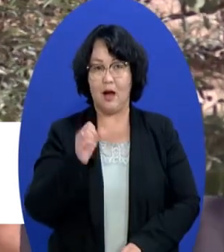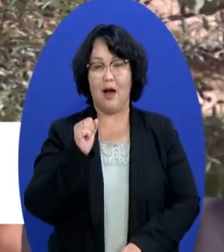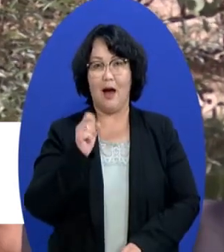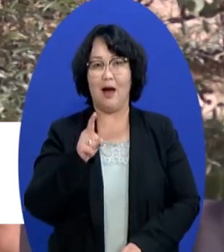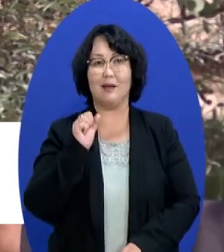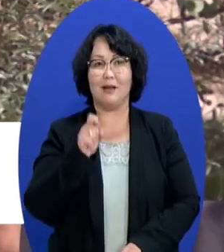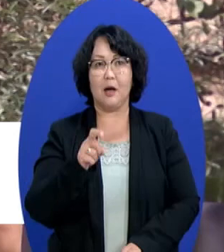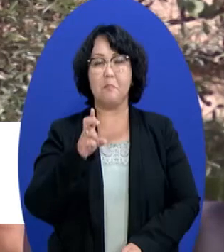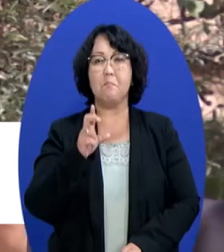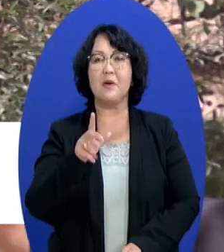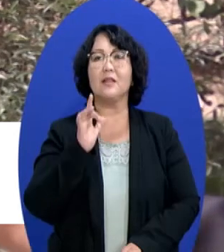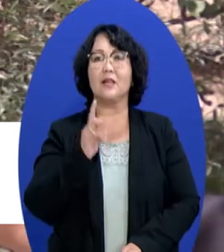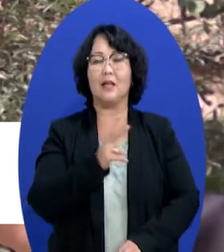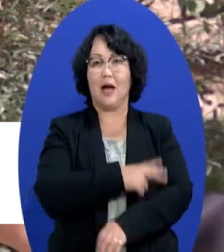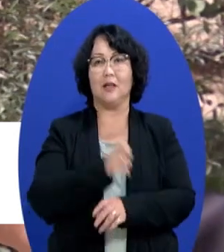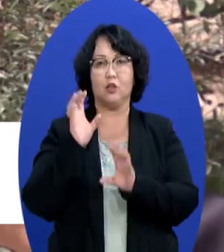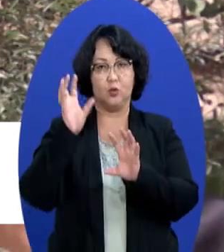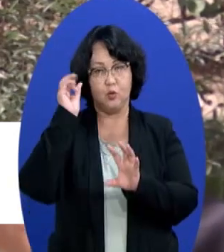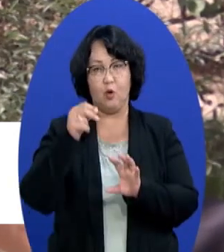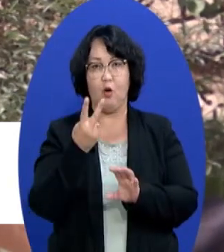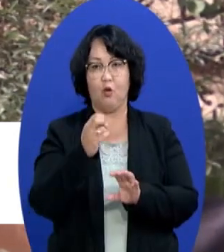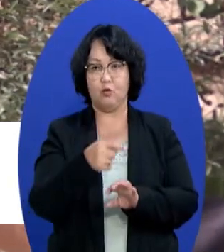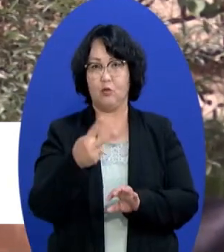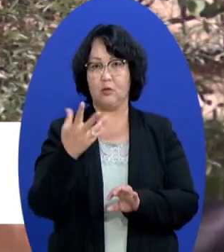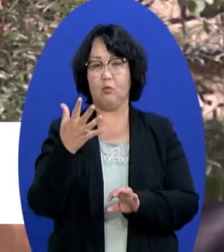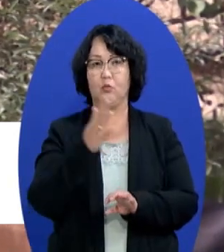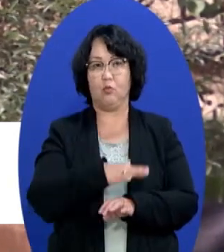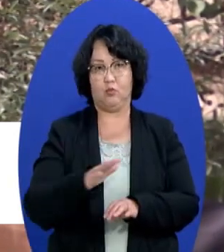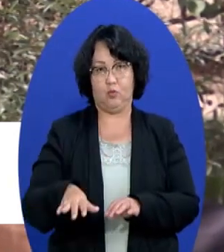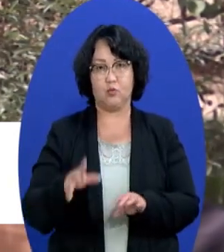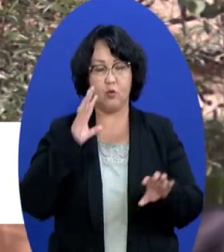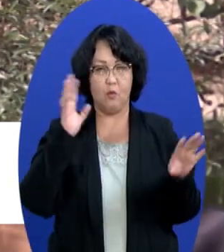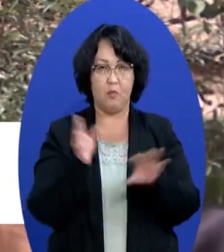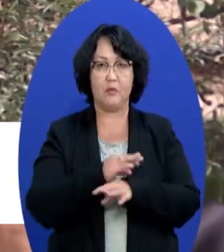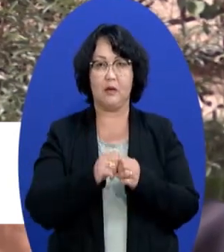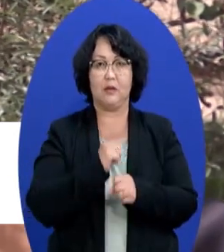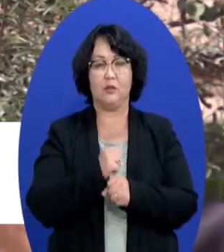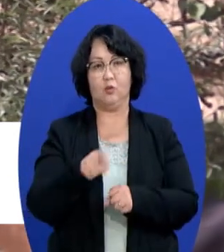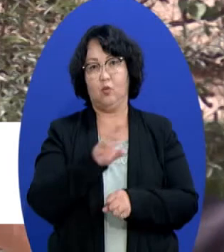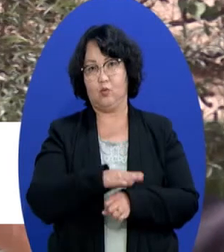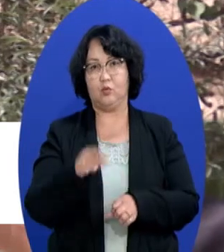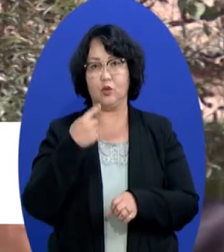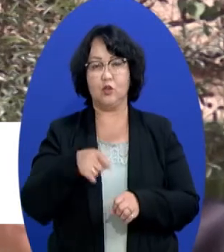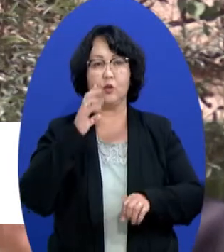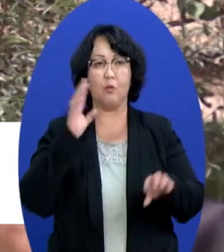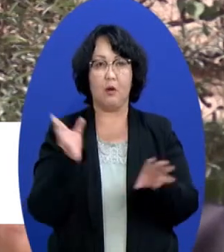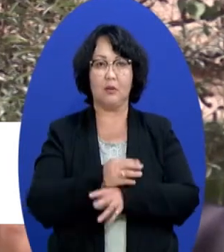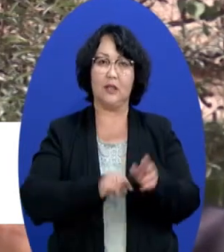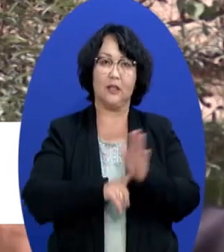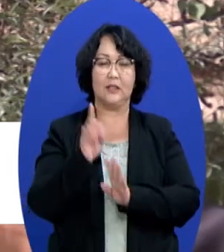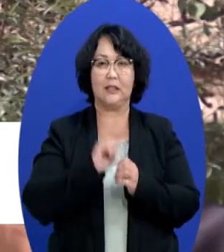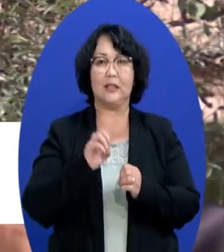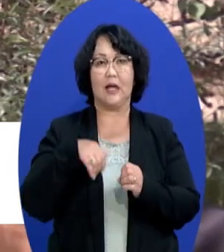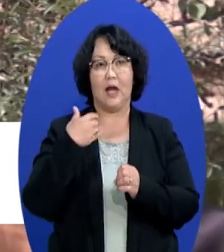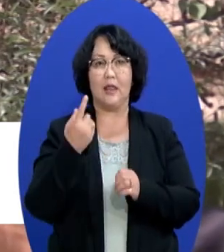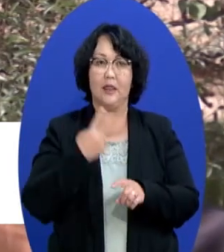бүлэгт дэвшин суралцж байгаа хүүхдүүд маань бас 20-25 хүүхдийн хэмжээнд зохион байгуулах гэж байгаа учраас энэ хүүхдүүдийнхээ зохион байгуулалт эхлэх хийж дараа нэмэлт